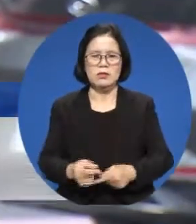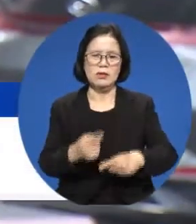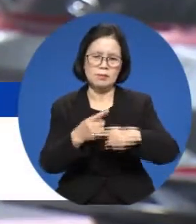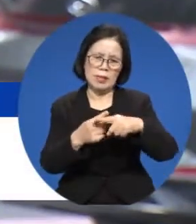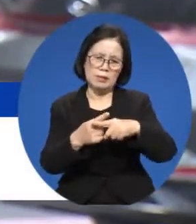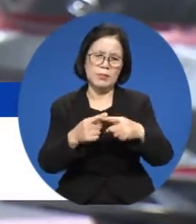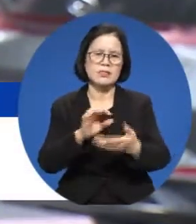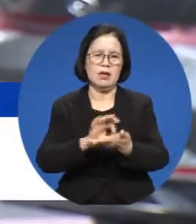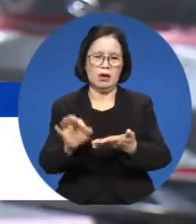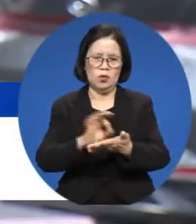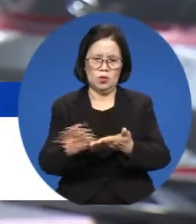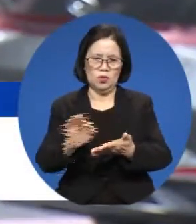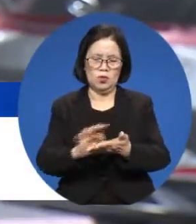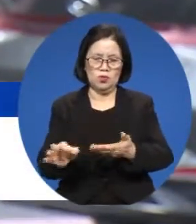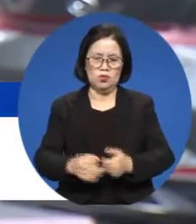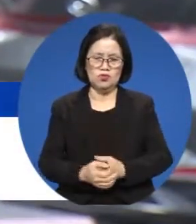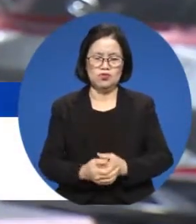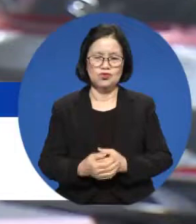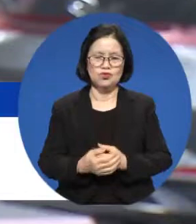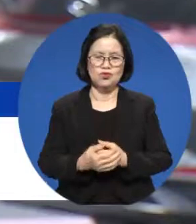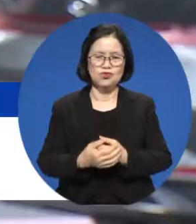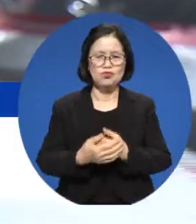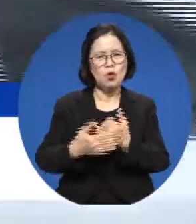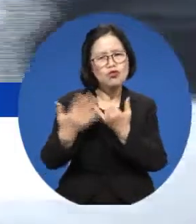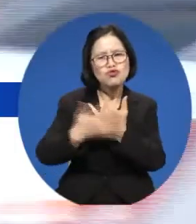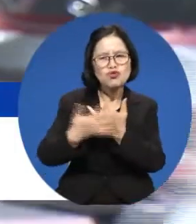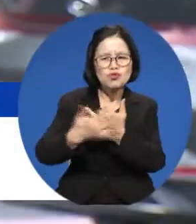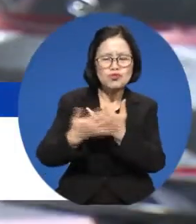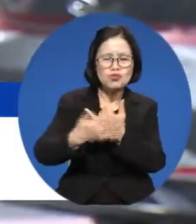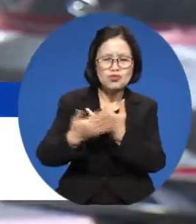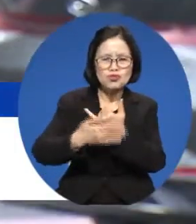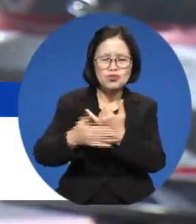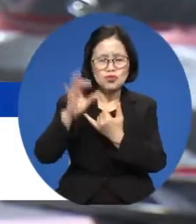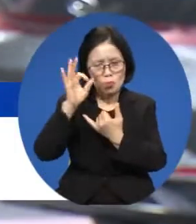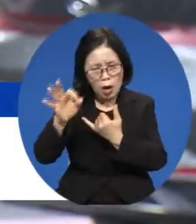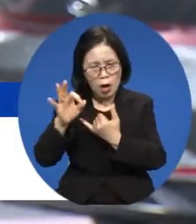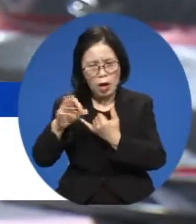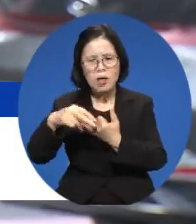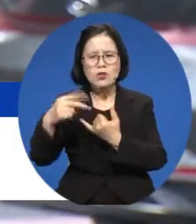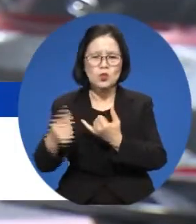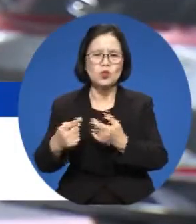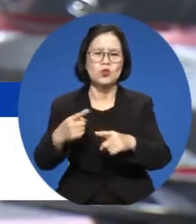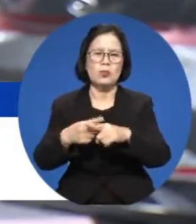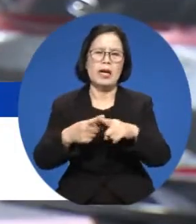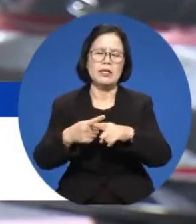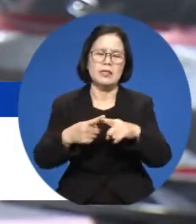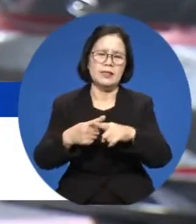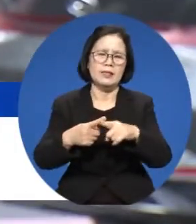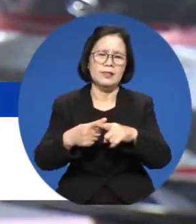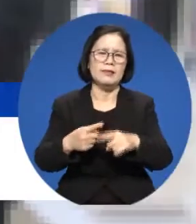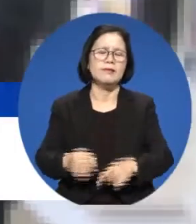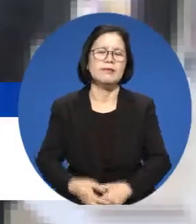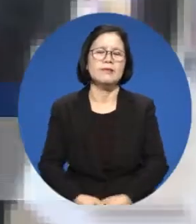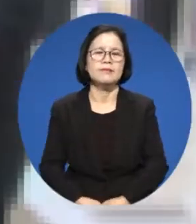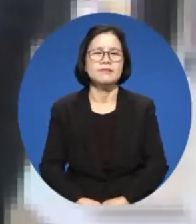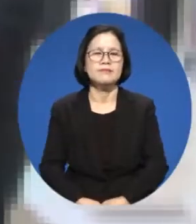정도밖에 못 쓰는 것 같아요. 절반. 맨날 뭐 유튜브 보고 어쩌고저쩌고 해도 절반밖에 안 되는 거예요.